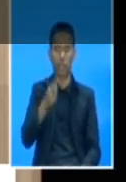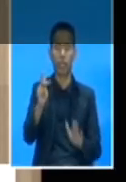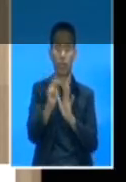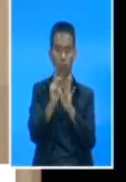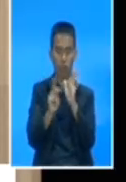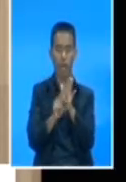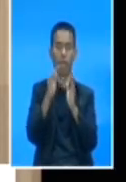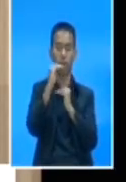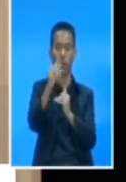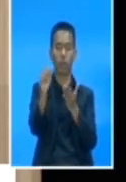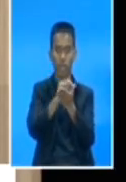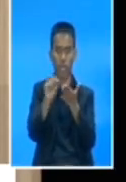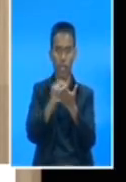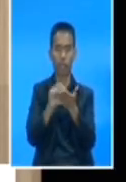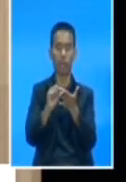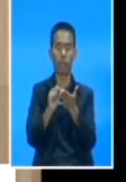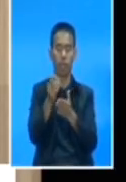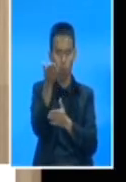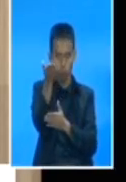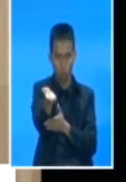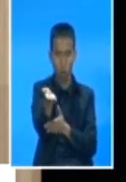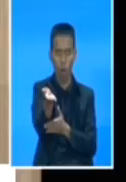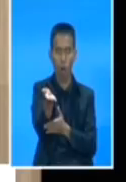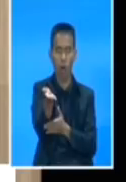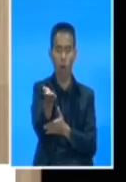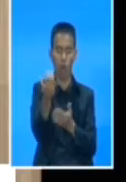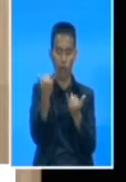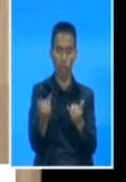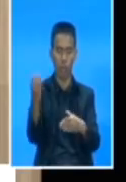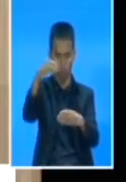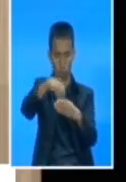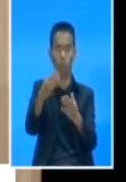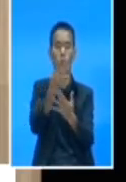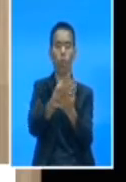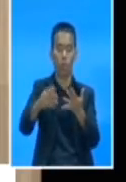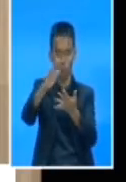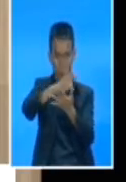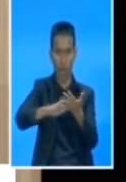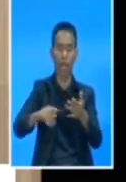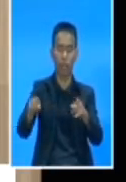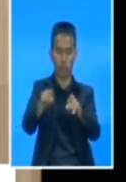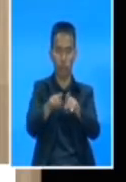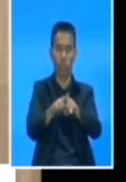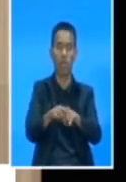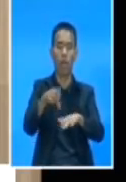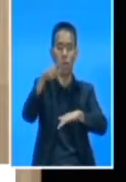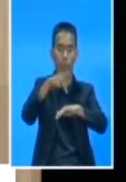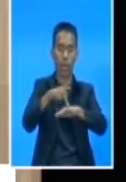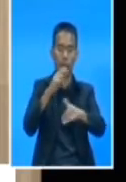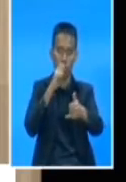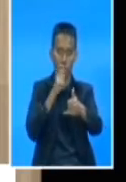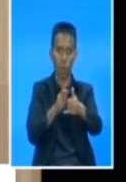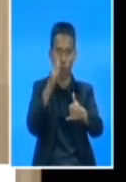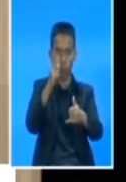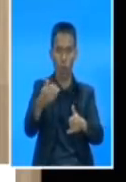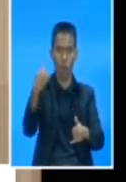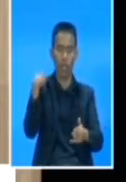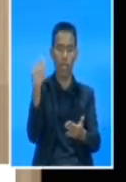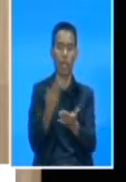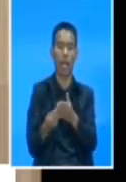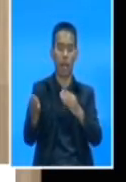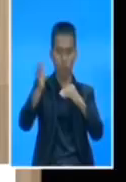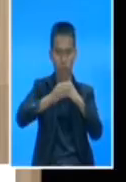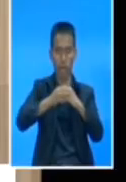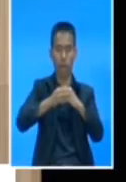เขียนไว้ครับต้องขอความกรุณาครับผมเอาเรื่องนี้ลงในแผนด้วยครับพนักงานสอบสวนต้องมีเงินเพิ่มพิเศษประจำตำแหน่